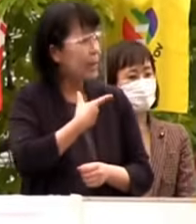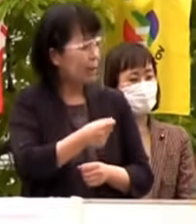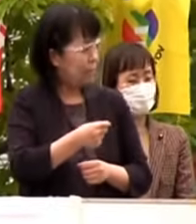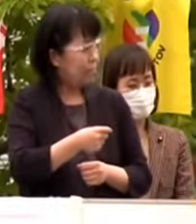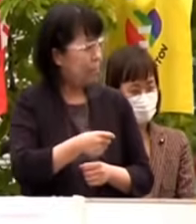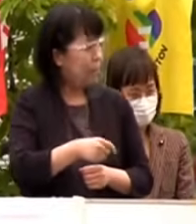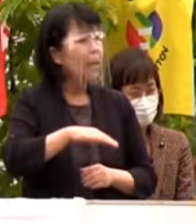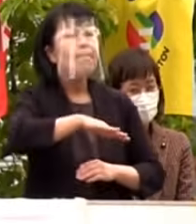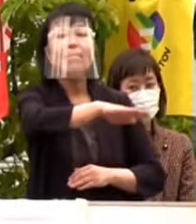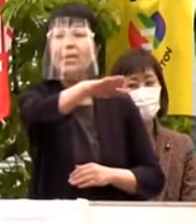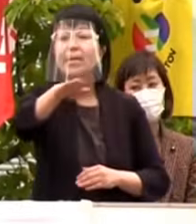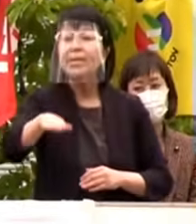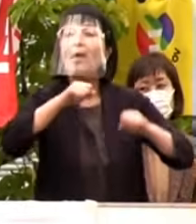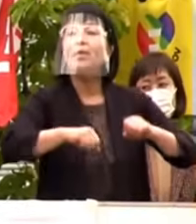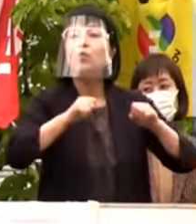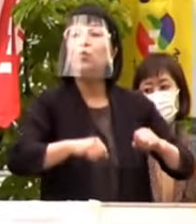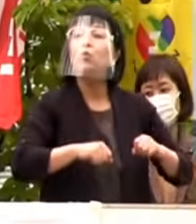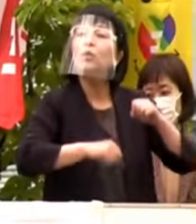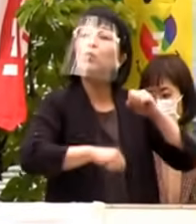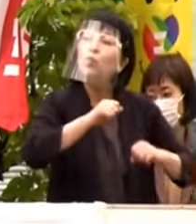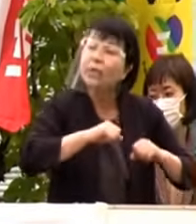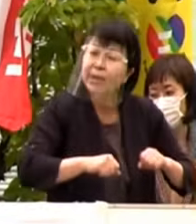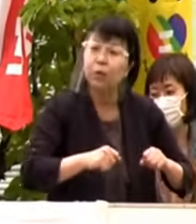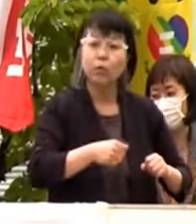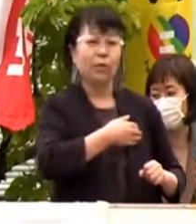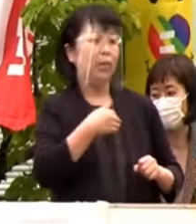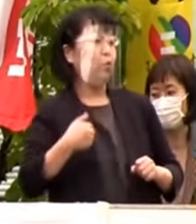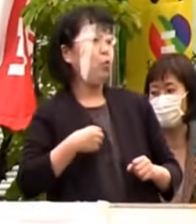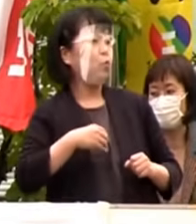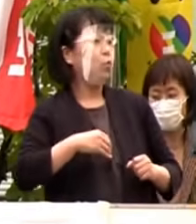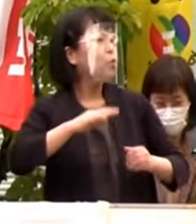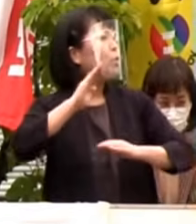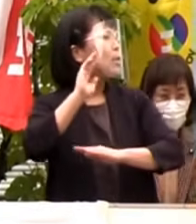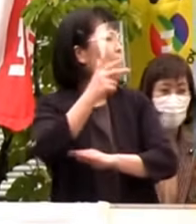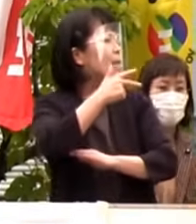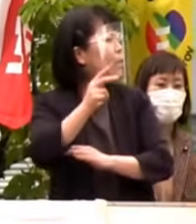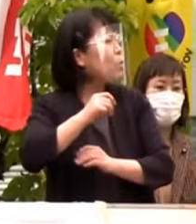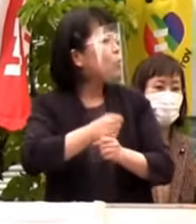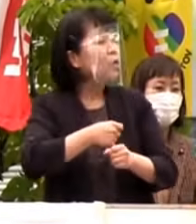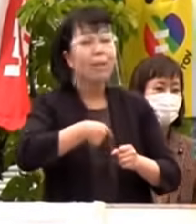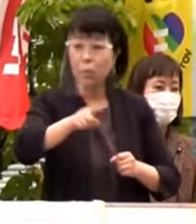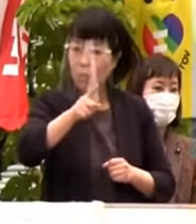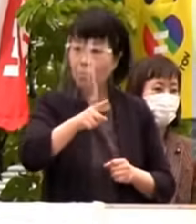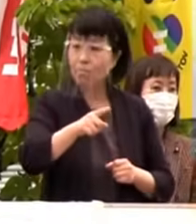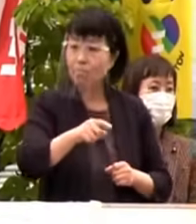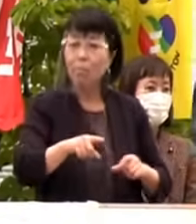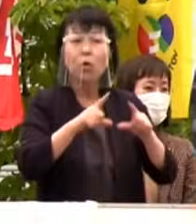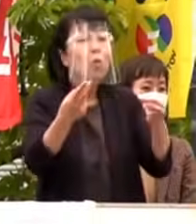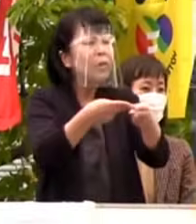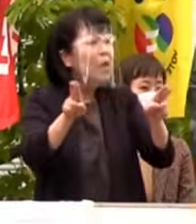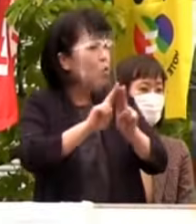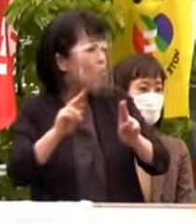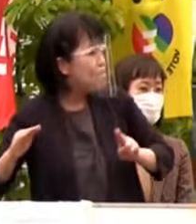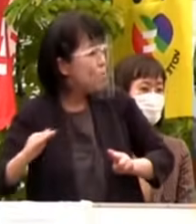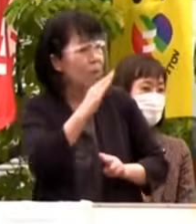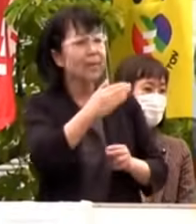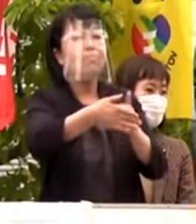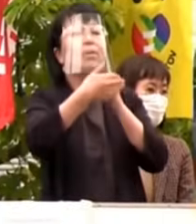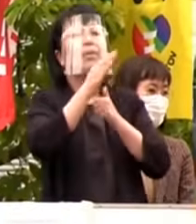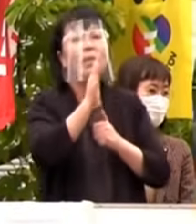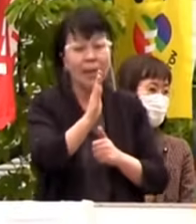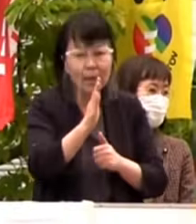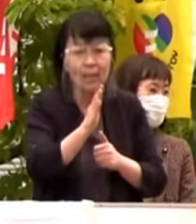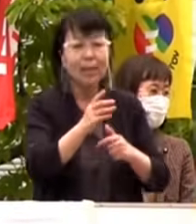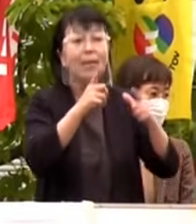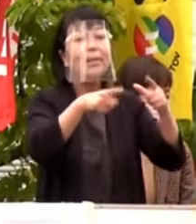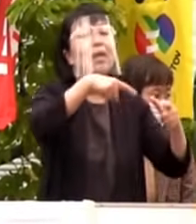きられる社会を作っていきたい。そのためにも政治を変えましょうよ。共産党を伸ばしてください。池内沙織さんを